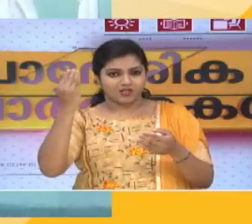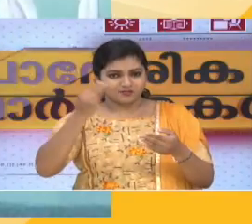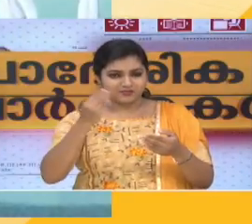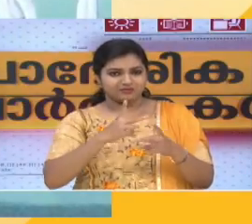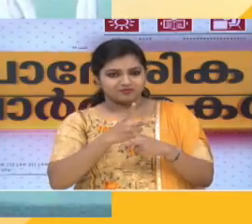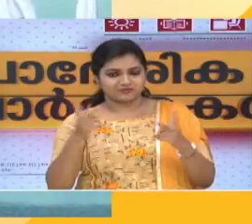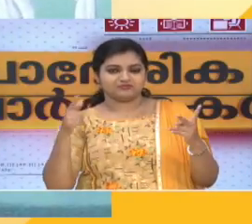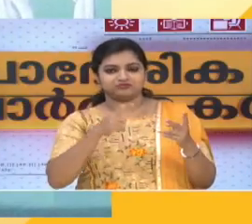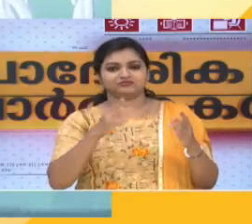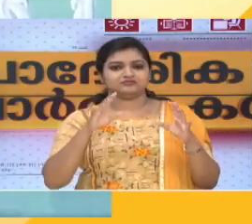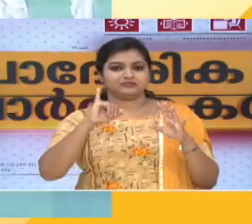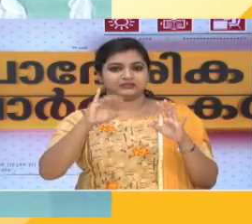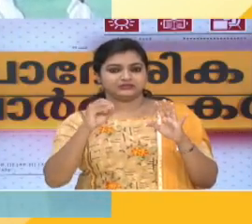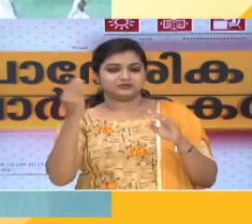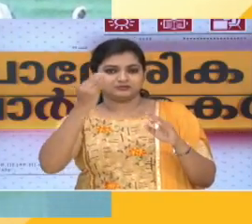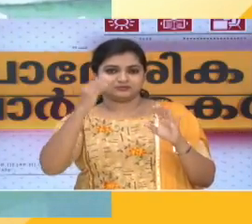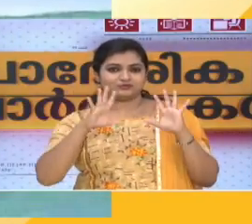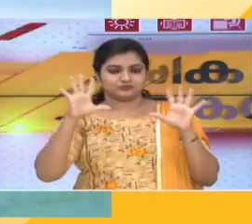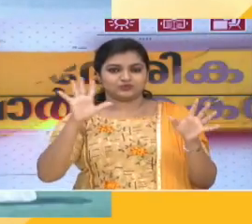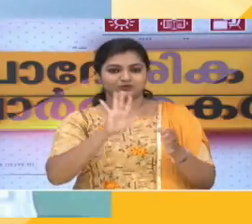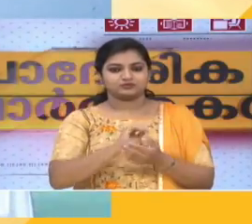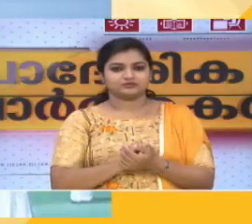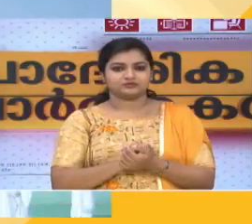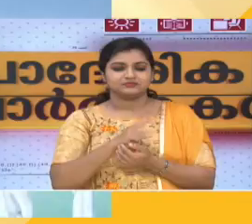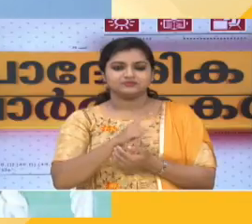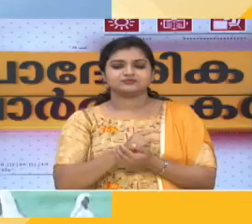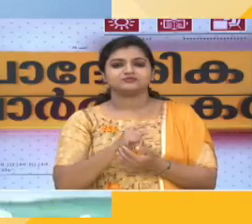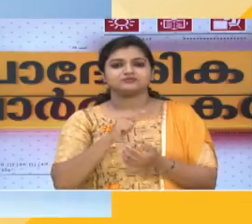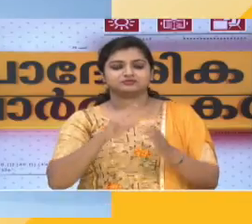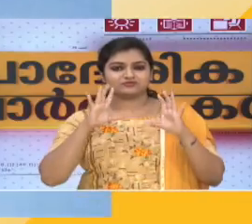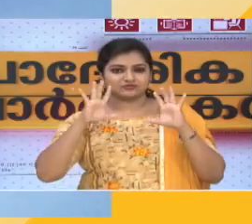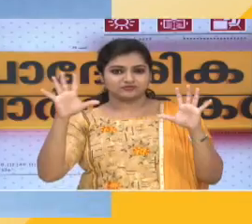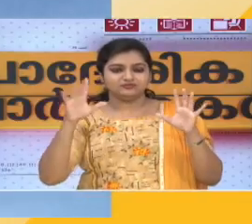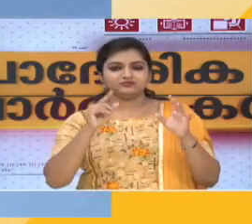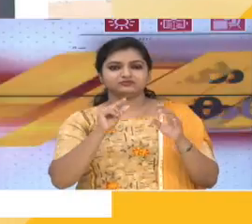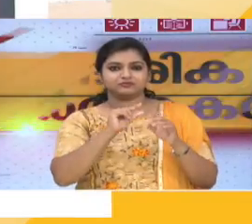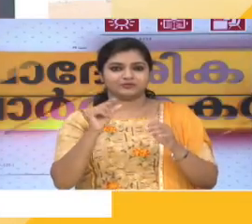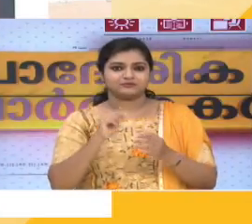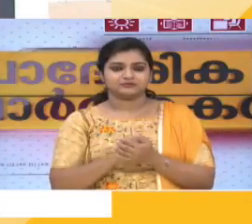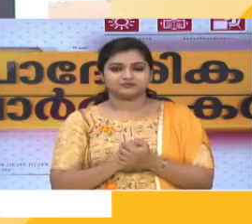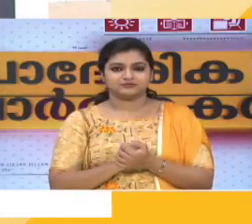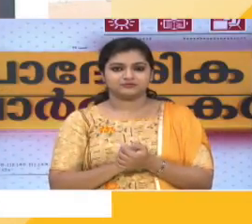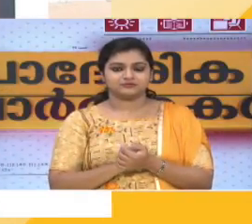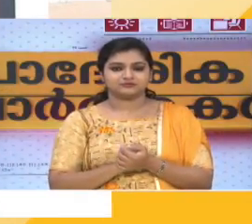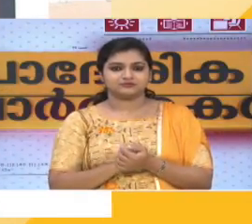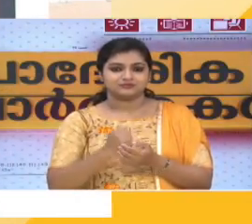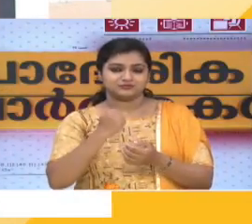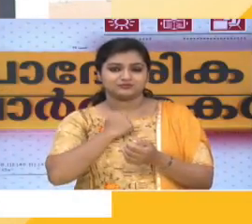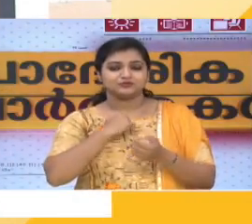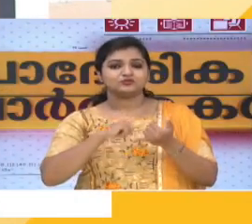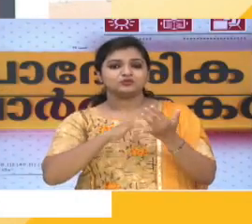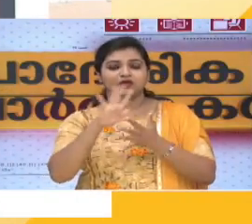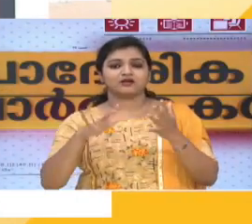ചിത്രങ്ങളാണ് പ്രദർശനത്തിനുള്ളത്. ഇലൂമിനേഷൻസ് ഇൻ ദ പെർപെച്വൽ ഫ്ലോ ഓഫ് ടൈം എന്ന പേരിലാണ് പ്രദർശനം ഒരുക്കിയിരിക്കുന്നത്. എനിക്ക് സമൂഹത്തോട് പറയാൻ